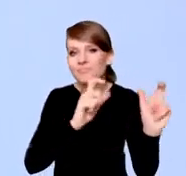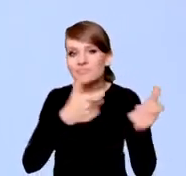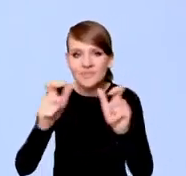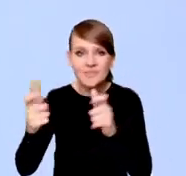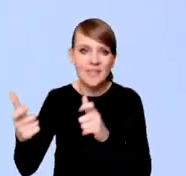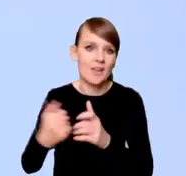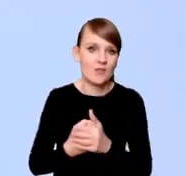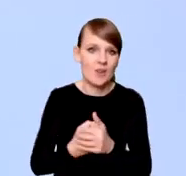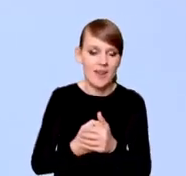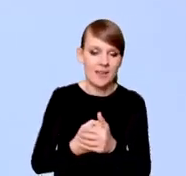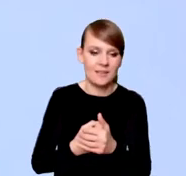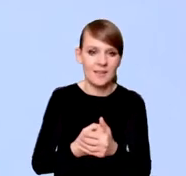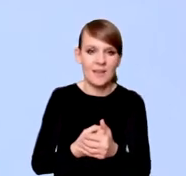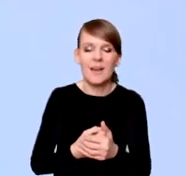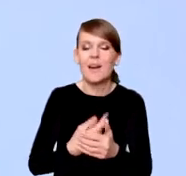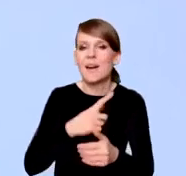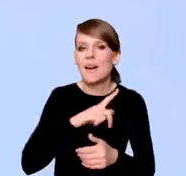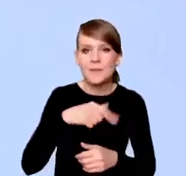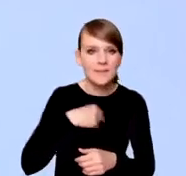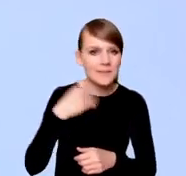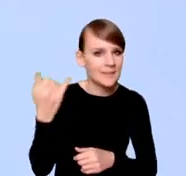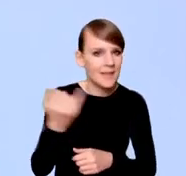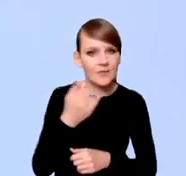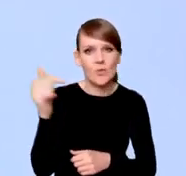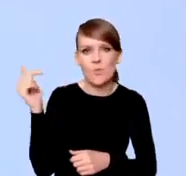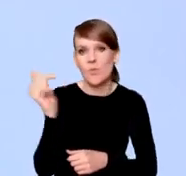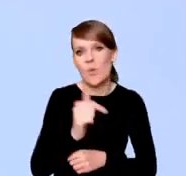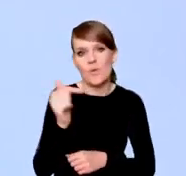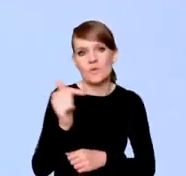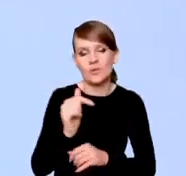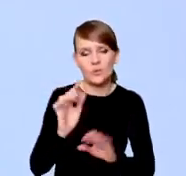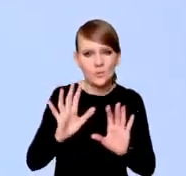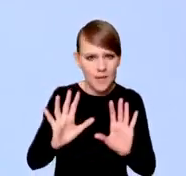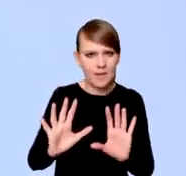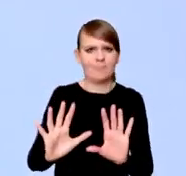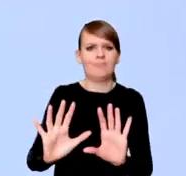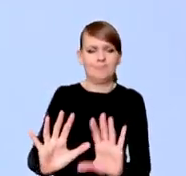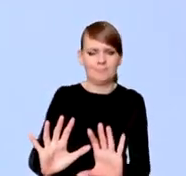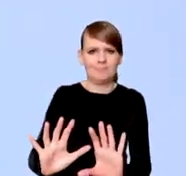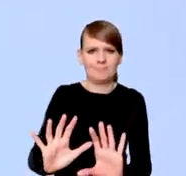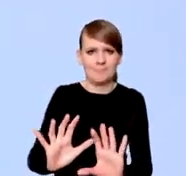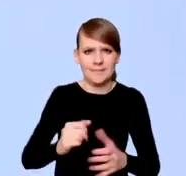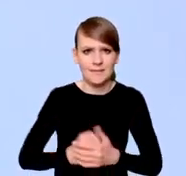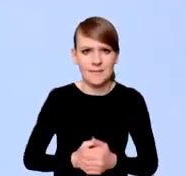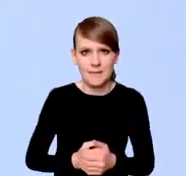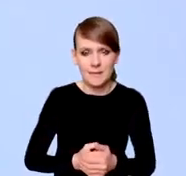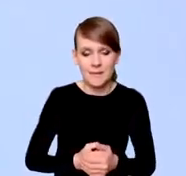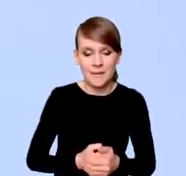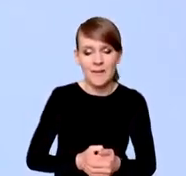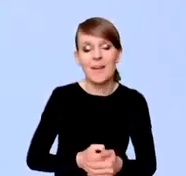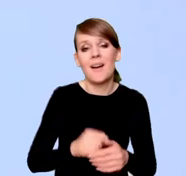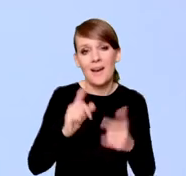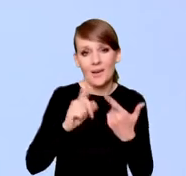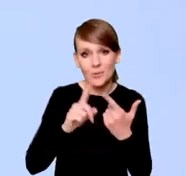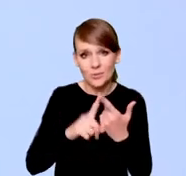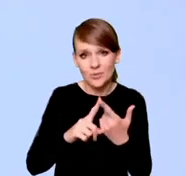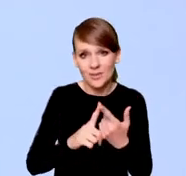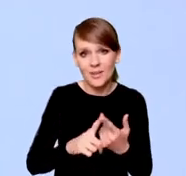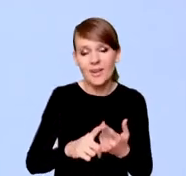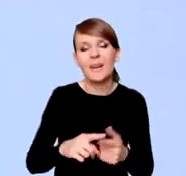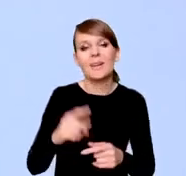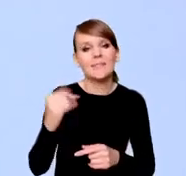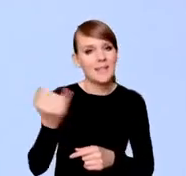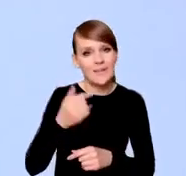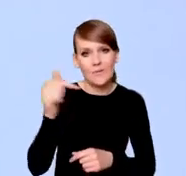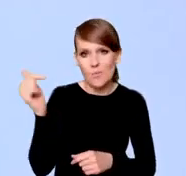nas, powinniśmy podchodzić po pierwsze z dystansem, a po drugie powinniśmy podchodzić z